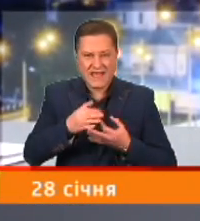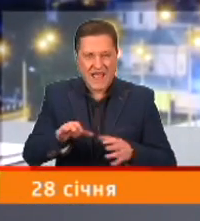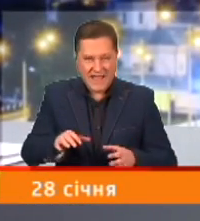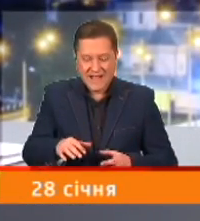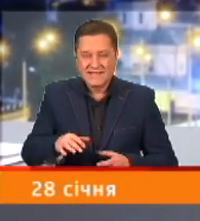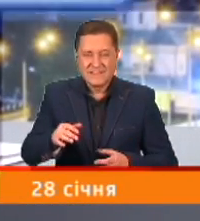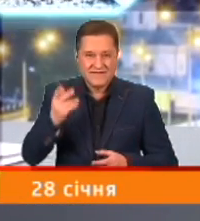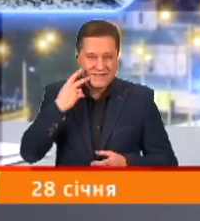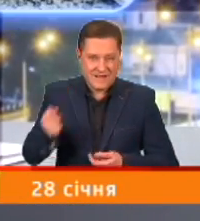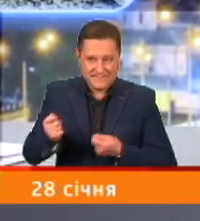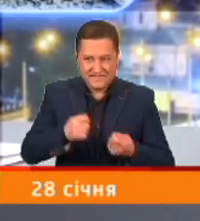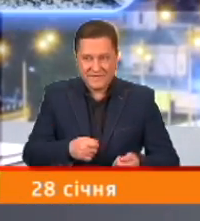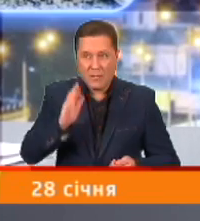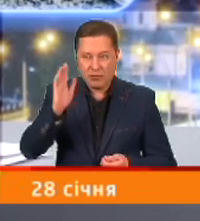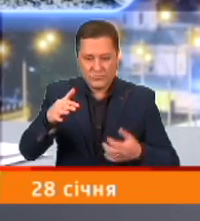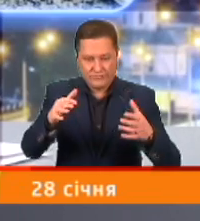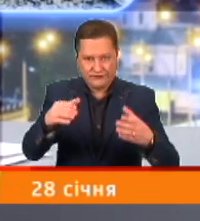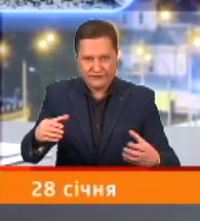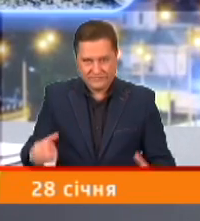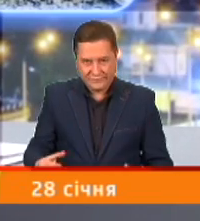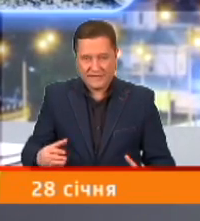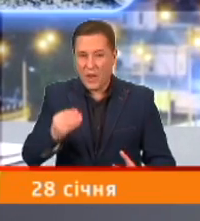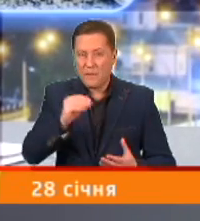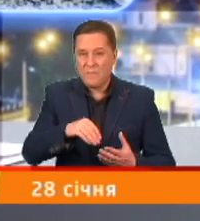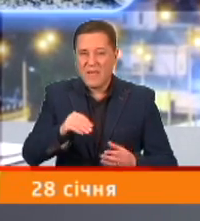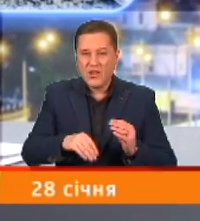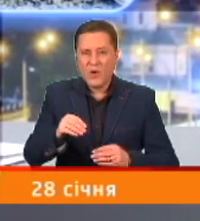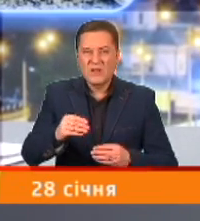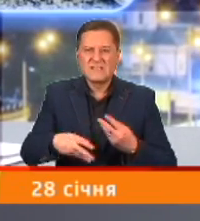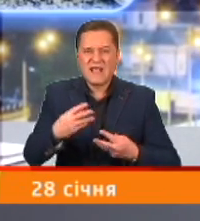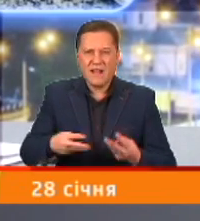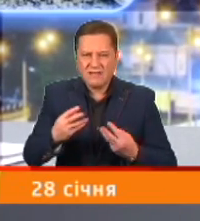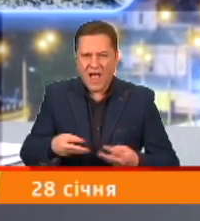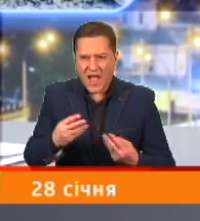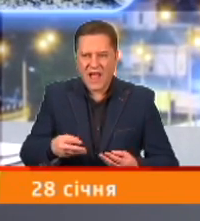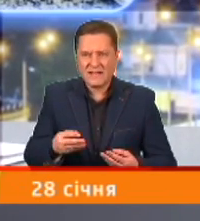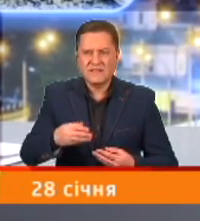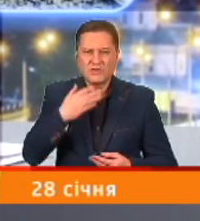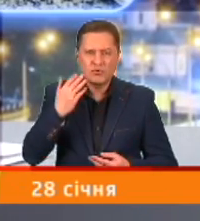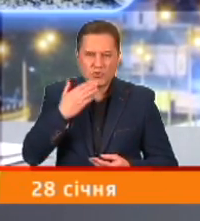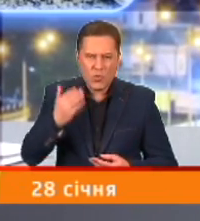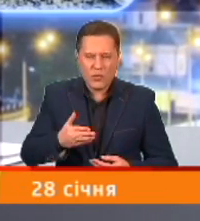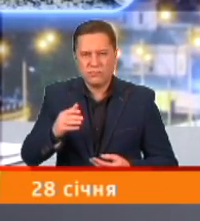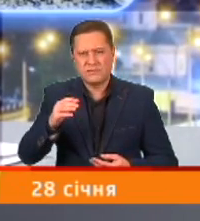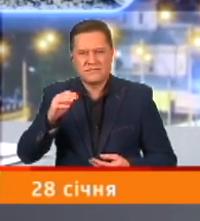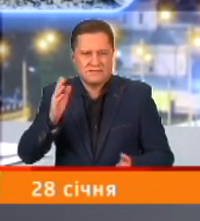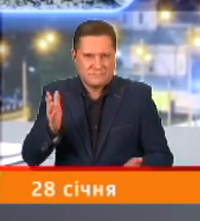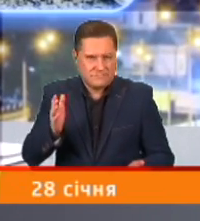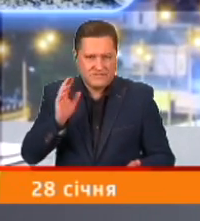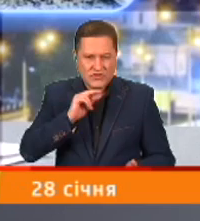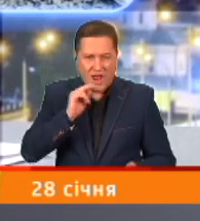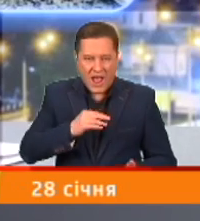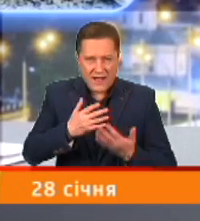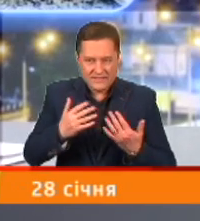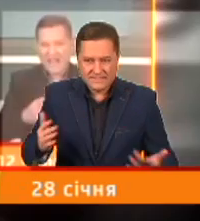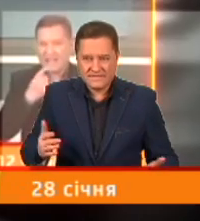запроваджує нову послугу – ланчбокси. Цікаво, що буде в меню? Салат з килимів та колючих ковдр, лати з чаю або фрикасе посеред вагону